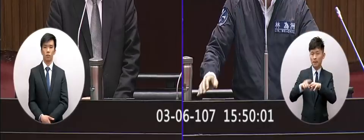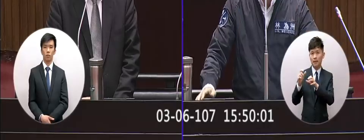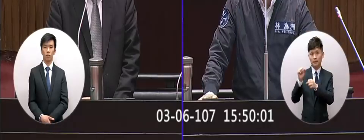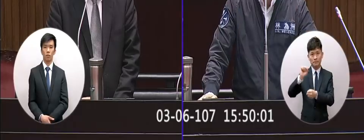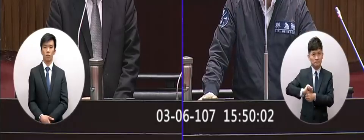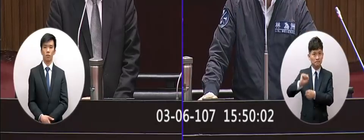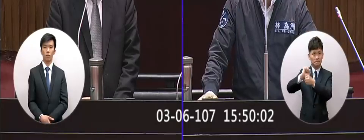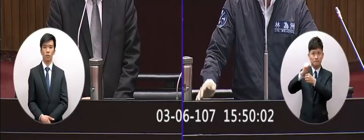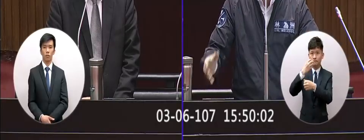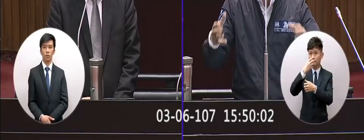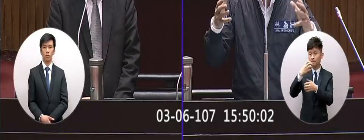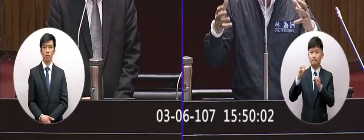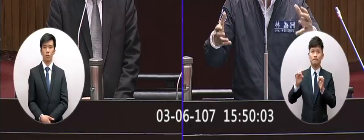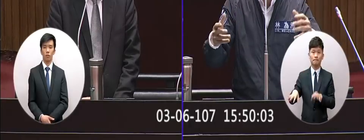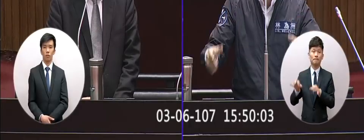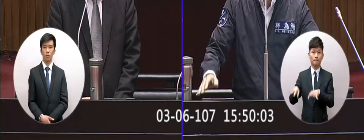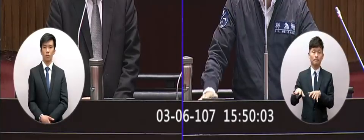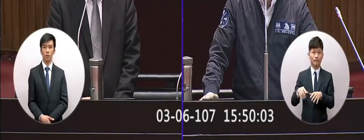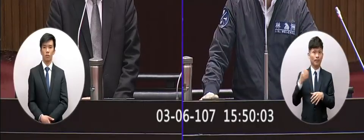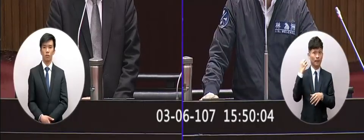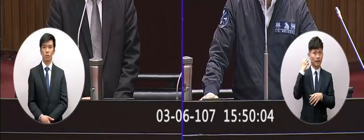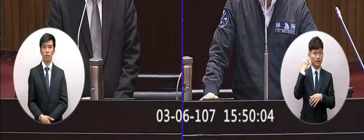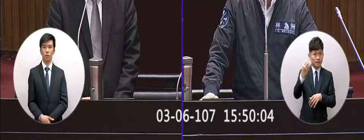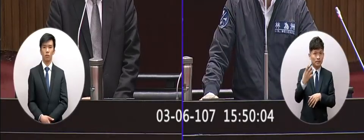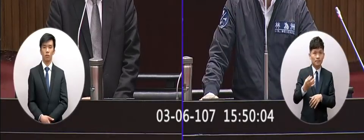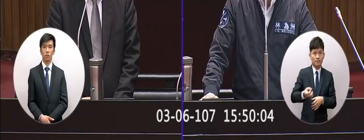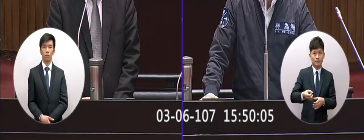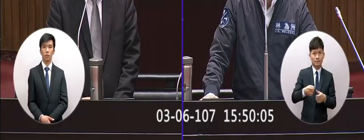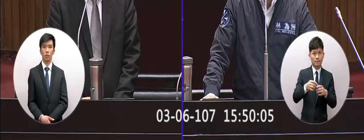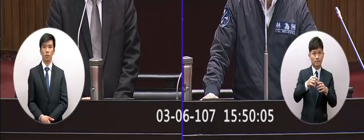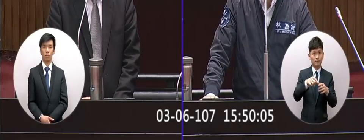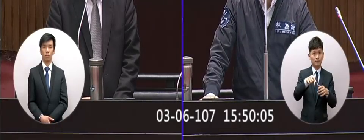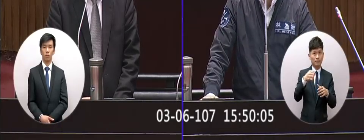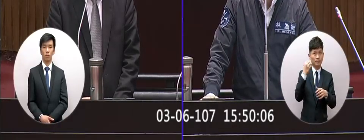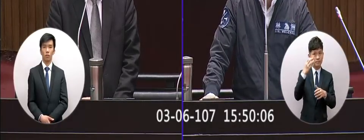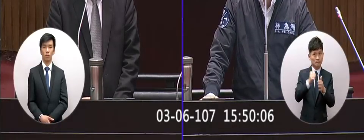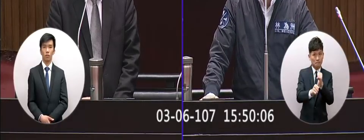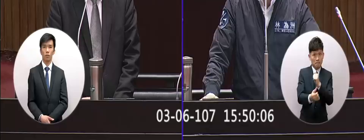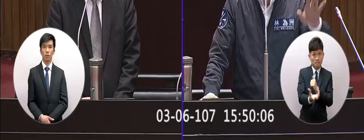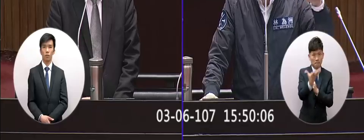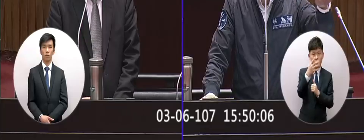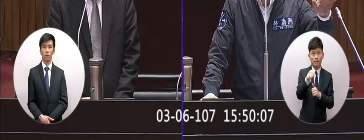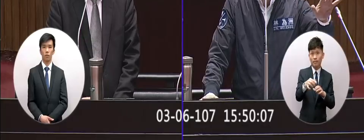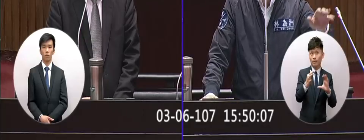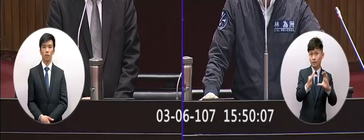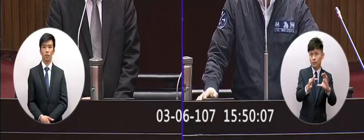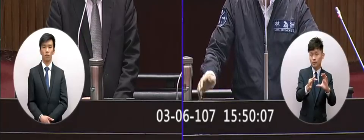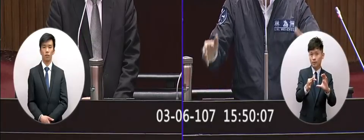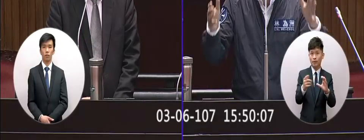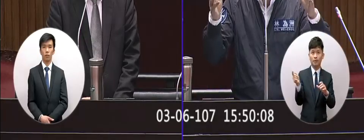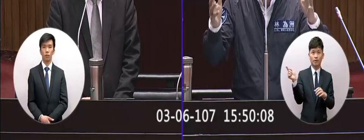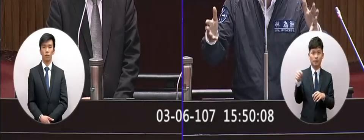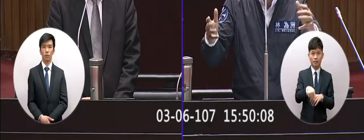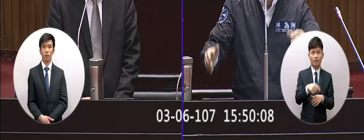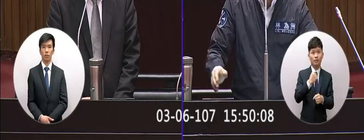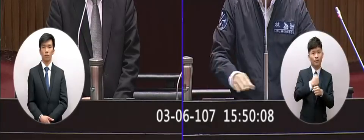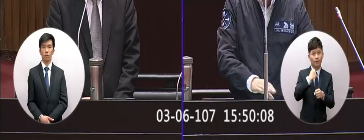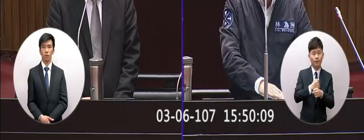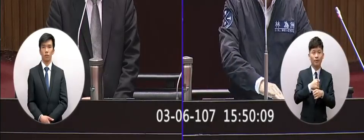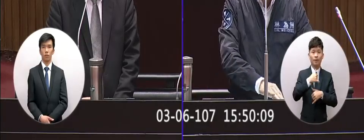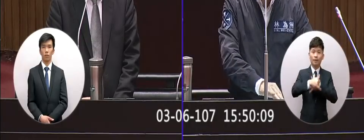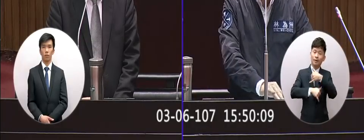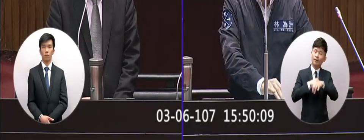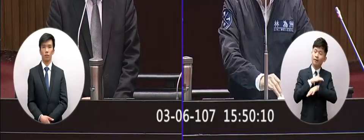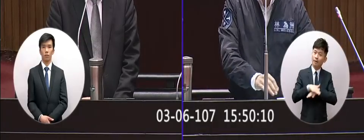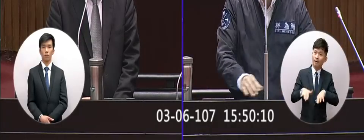兴的地区你要给他有足够的配套措施，让他在那边工作之外也可以在那边安居